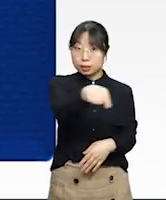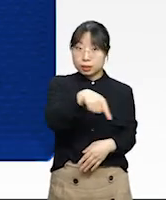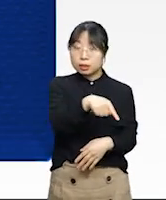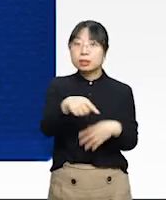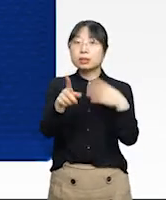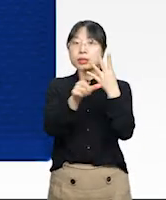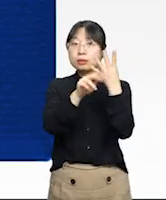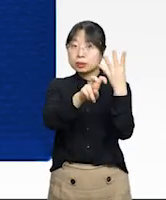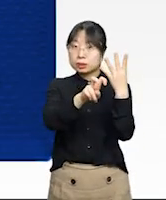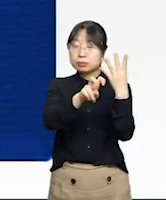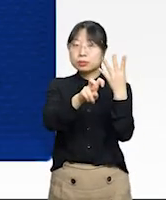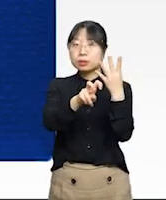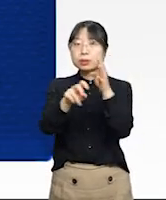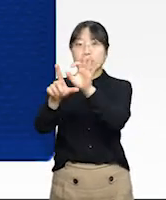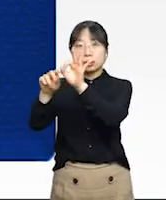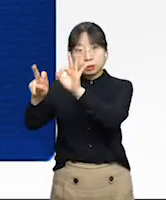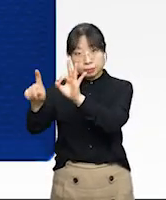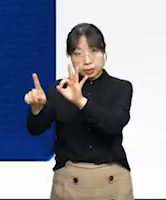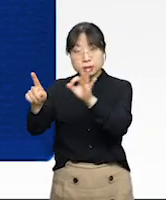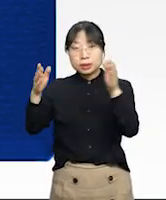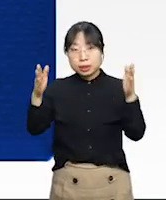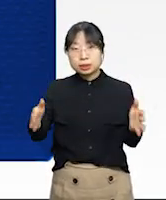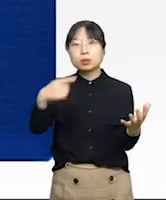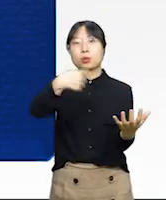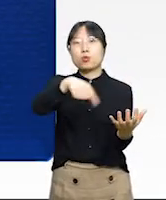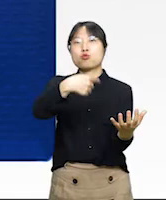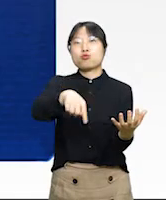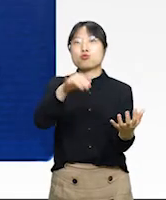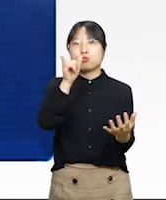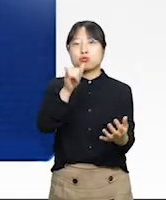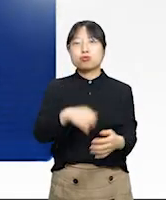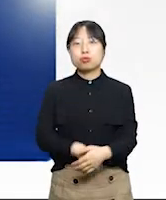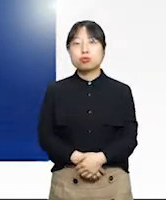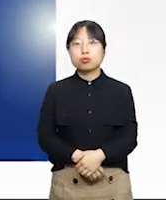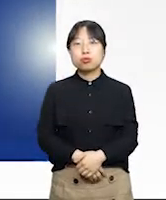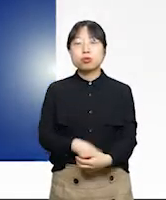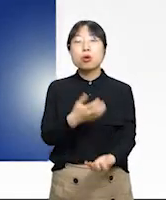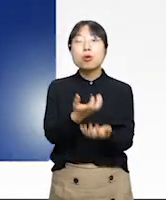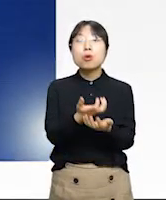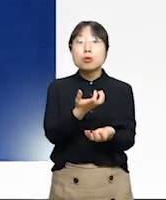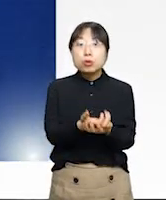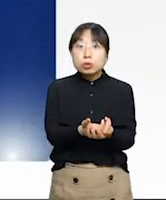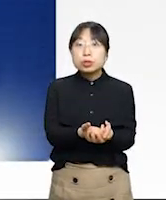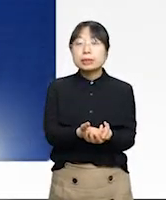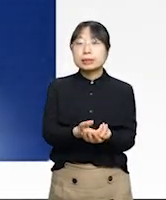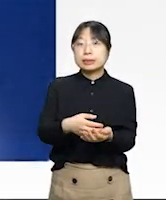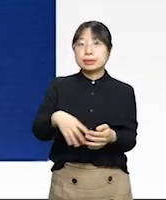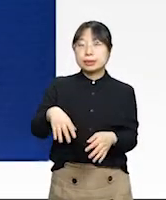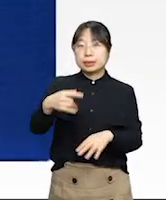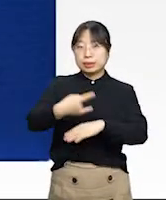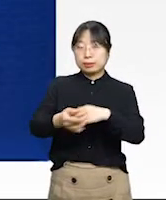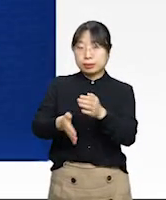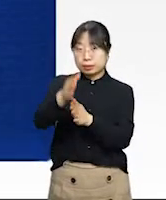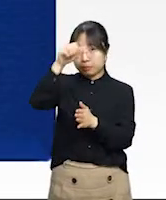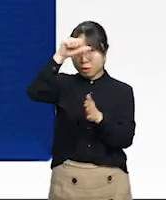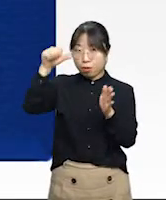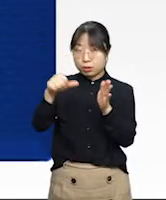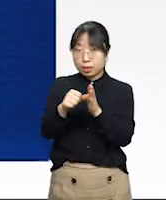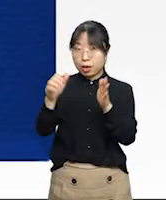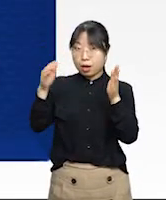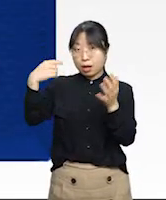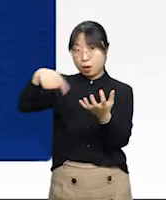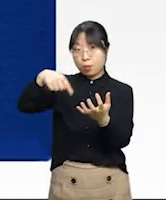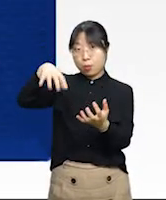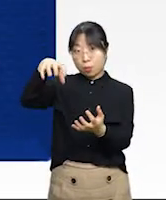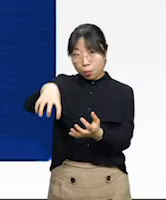4월 20일부터 10월 21일까지 교육을 받게 됩니다. 제출 서류는 의왕시 평생학습관 홈페이지를 참조해